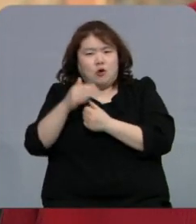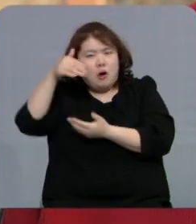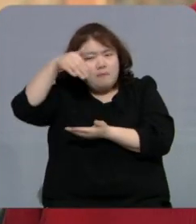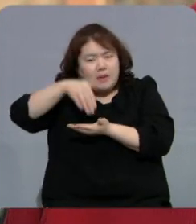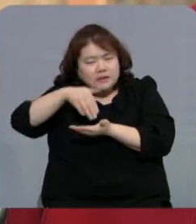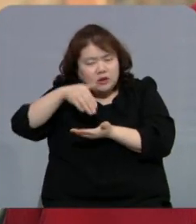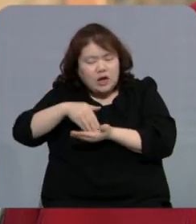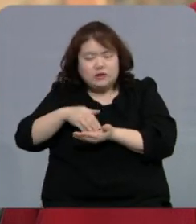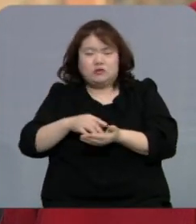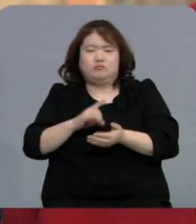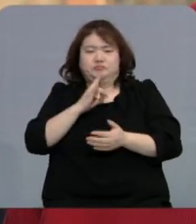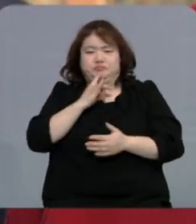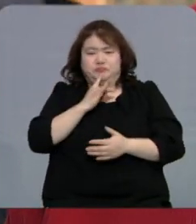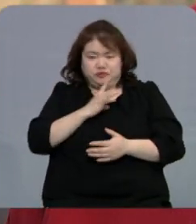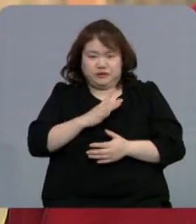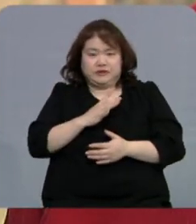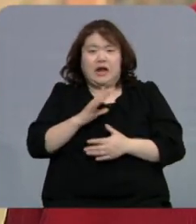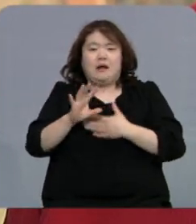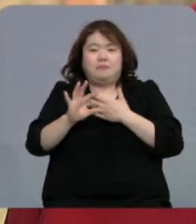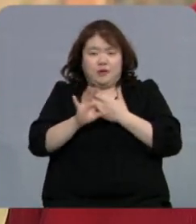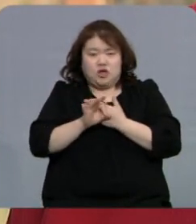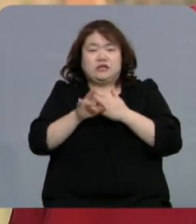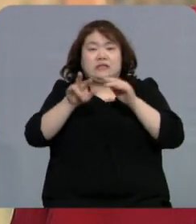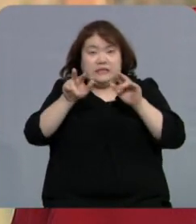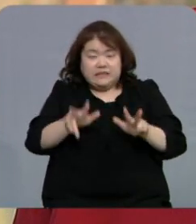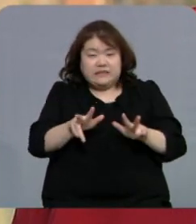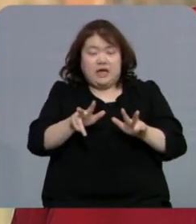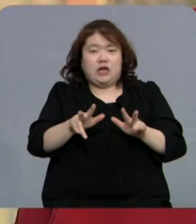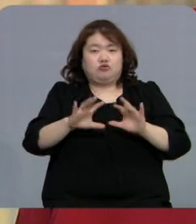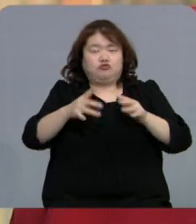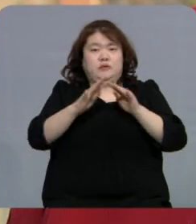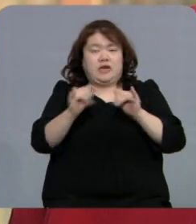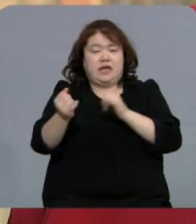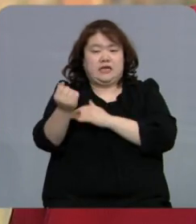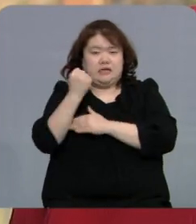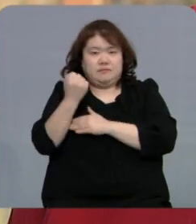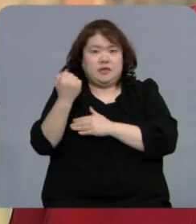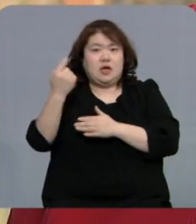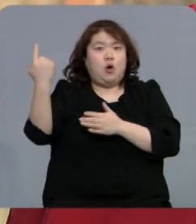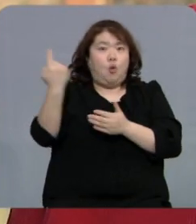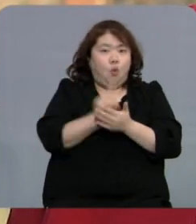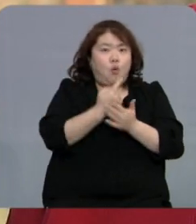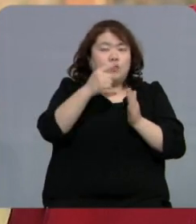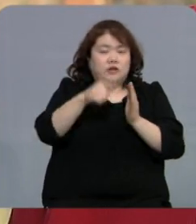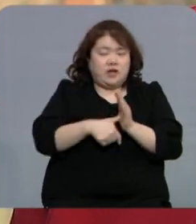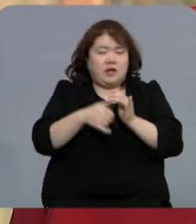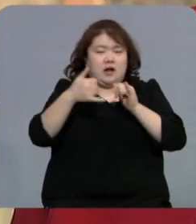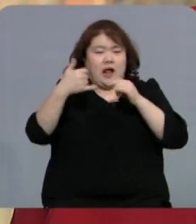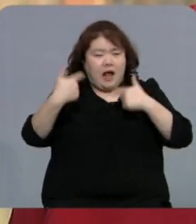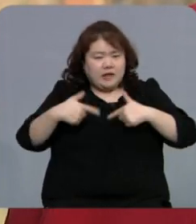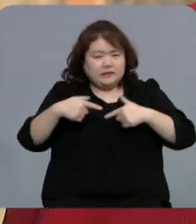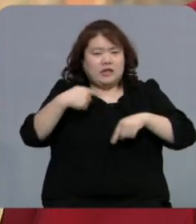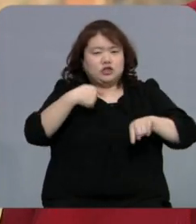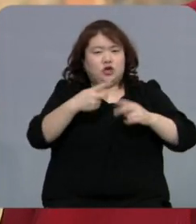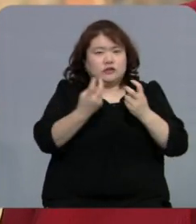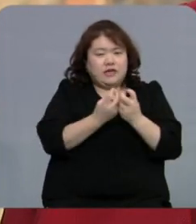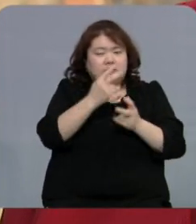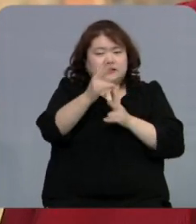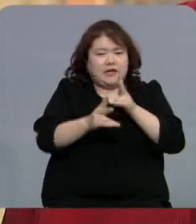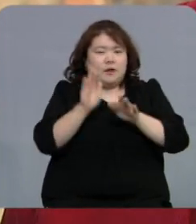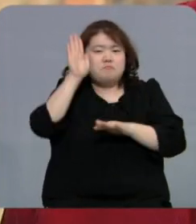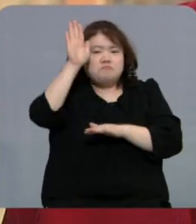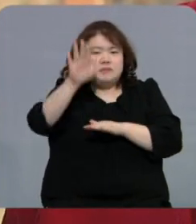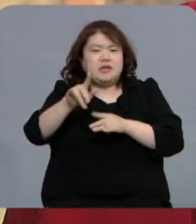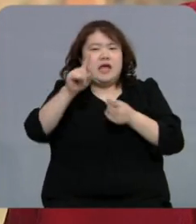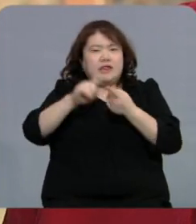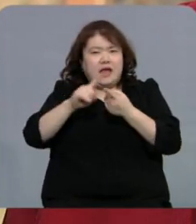반성하고 하는 것에 그쳤다면은 이제 국민의힘이 호남에 올 때는 항상 정책과 그리고 산업 미래에